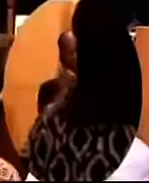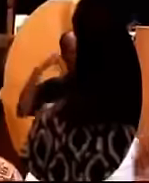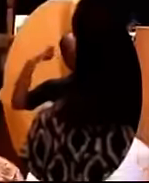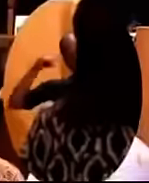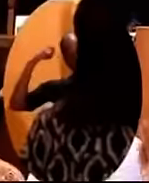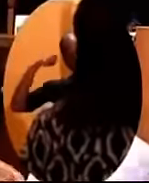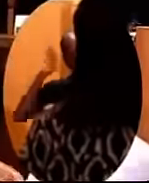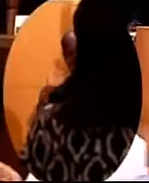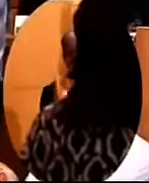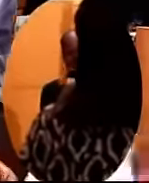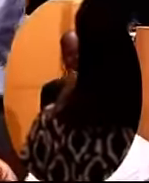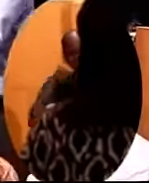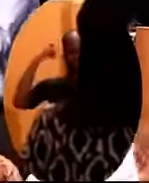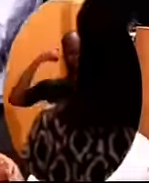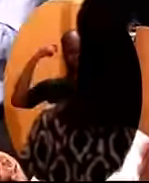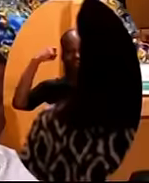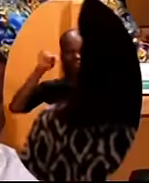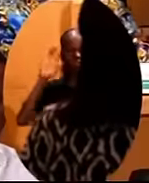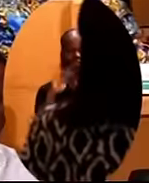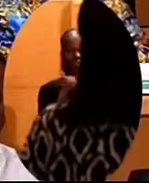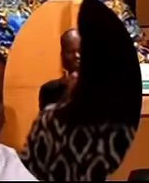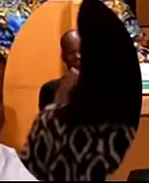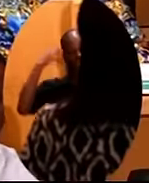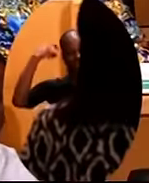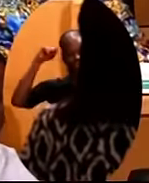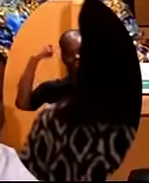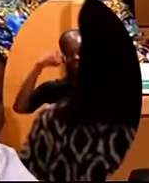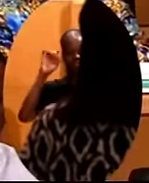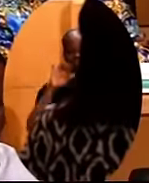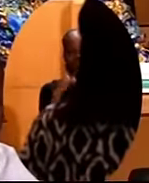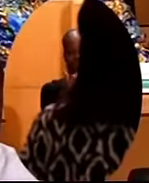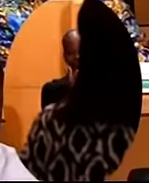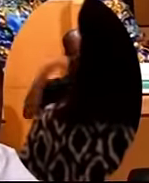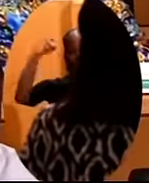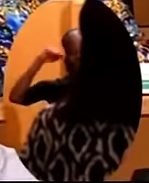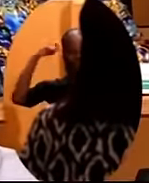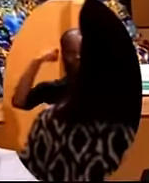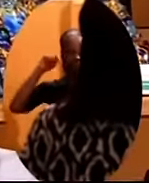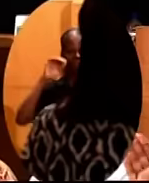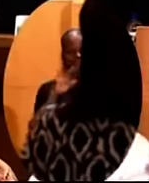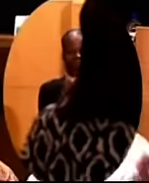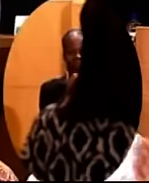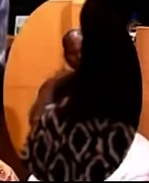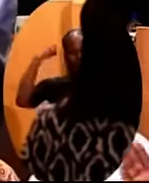entésésent président président président